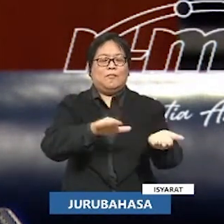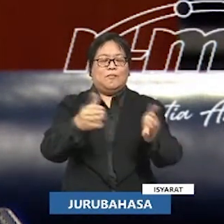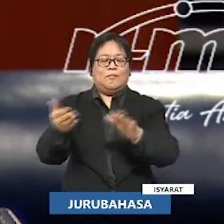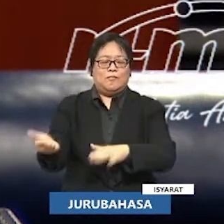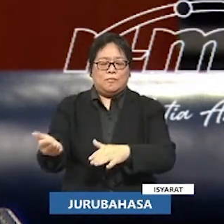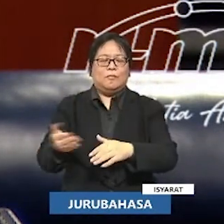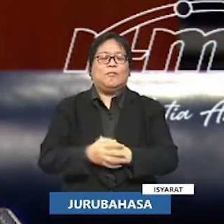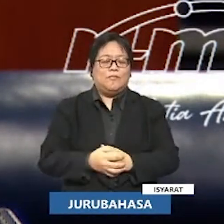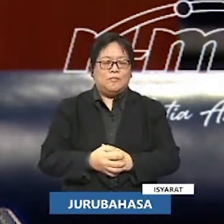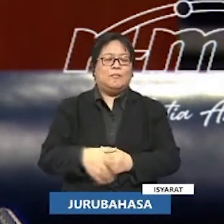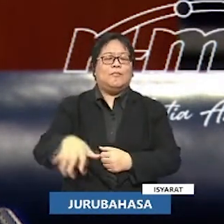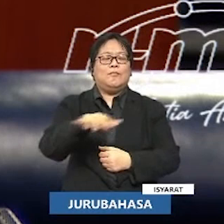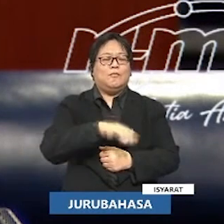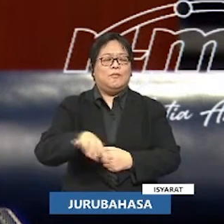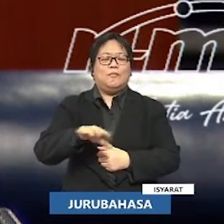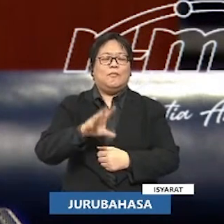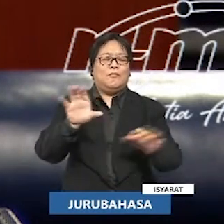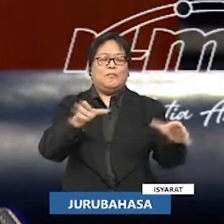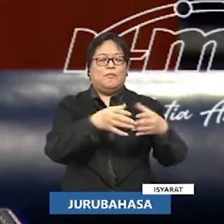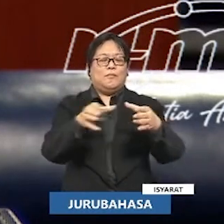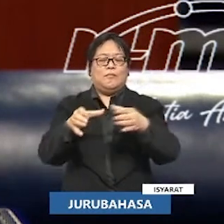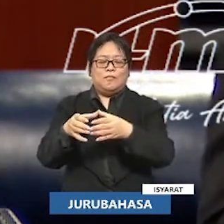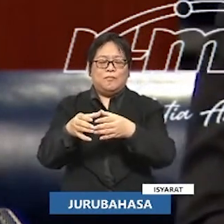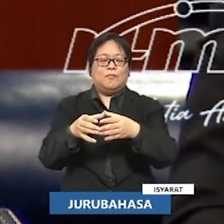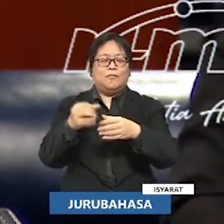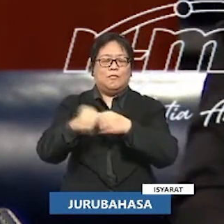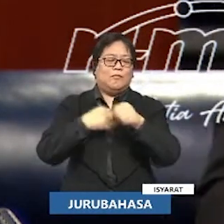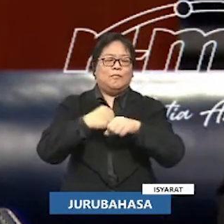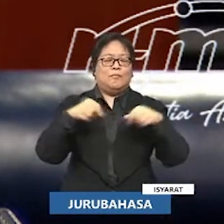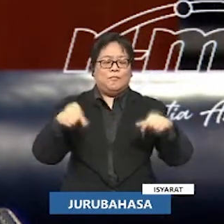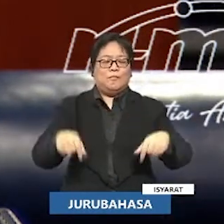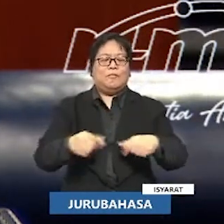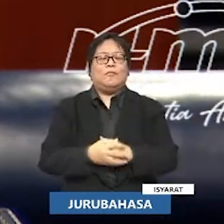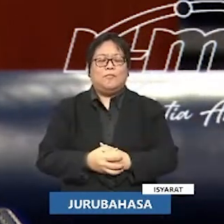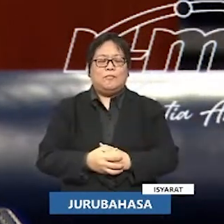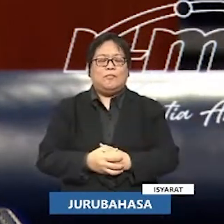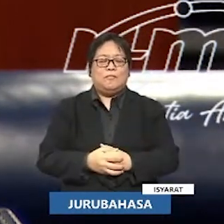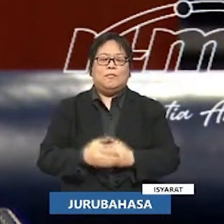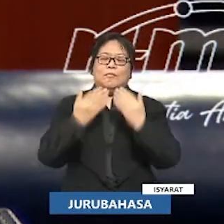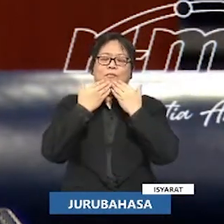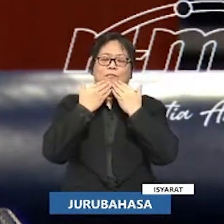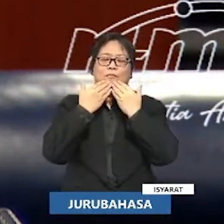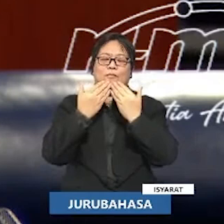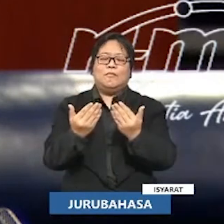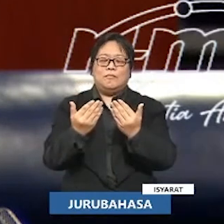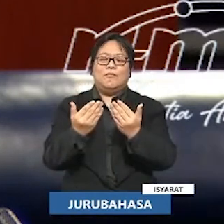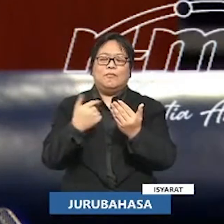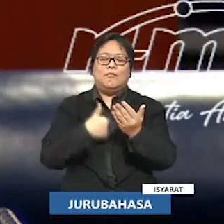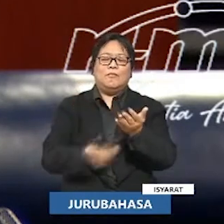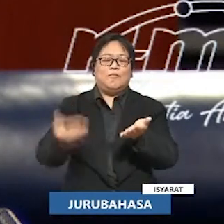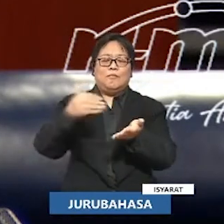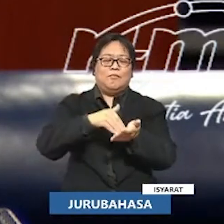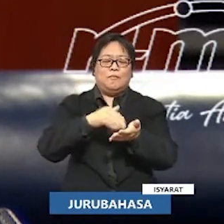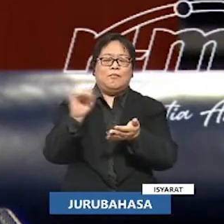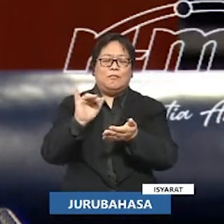dilaporkan dari kesemua 279 kluster yang telah direkodkan sepanjang tahun ini. Jadi terima kasih banyak-banyak, dan saya nak